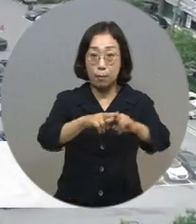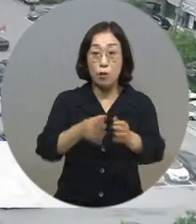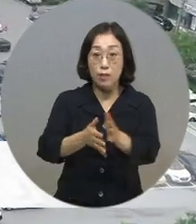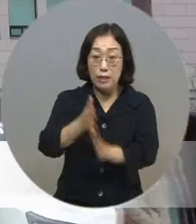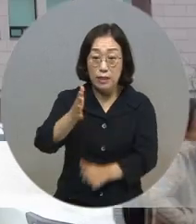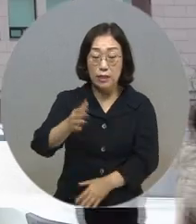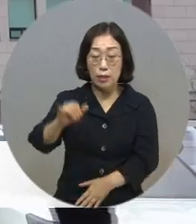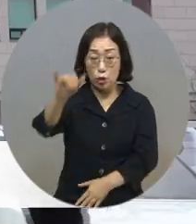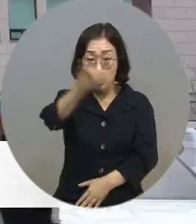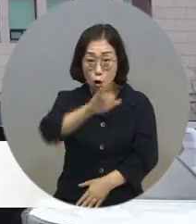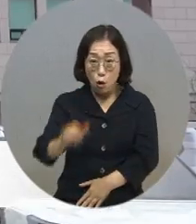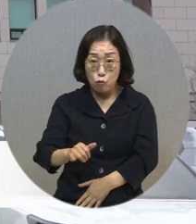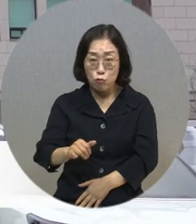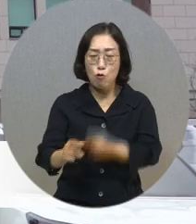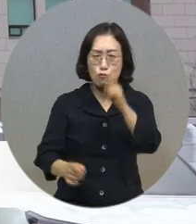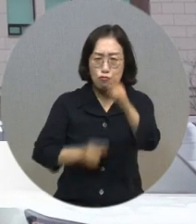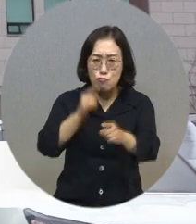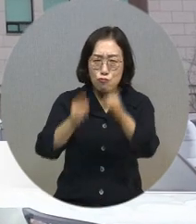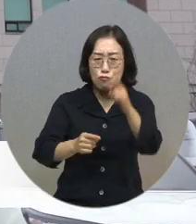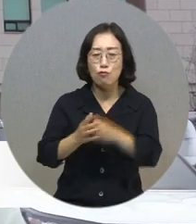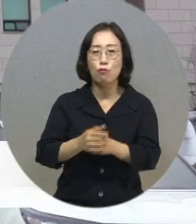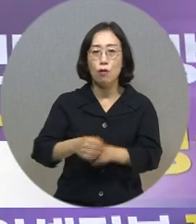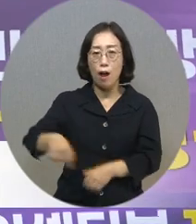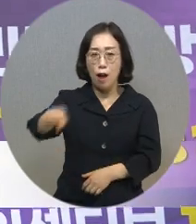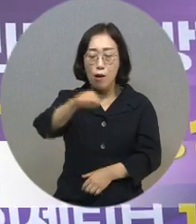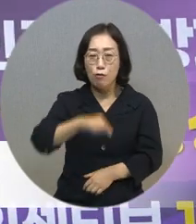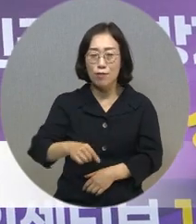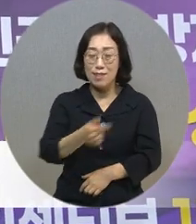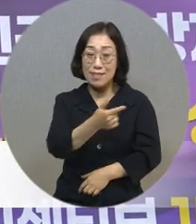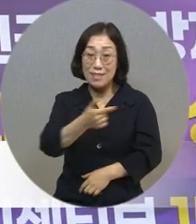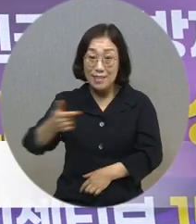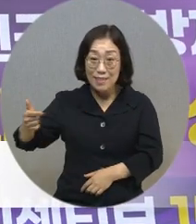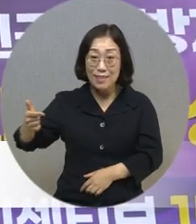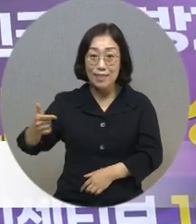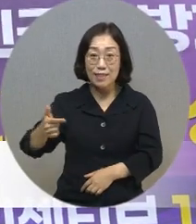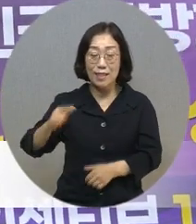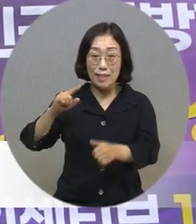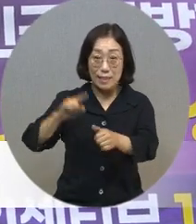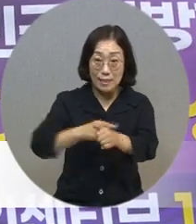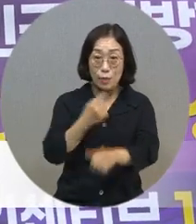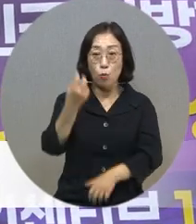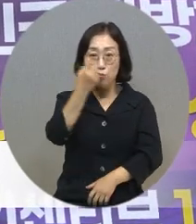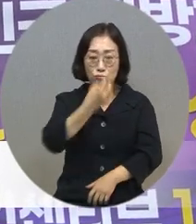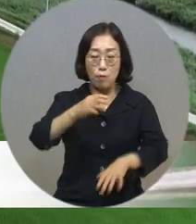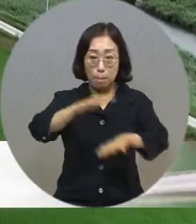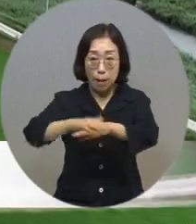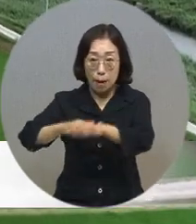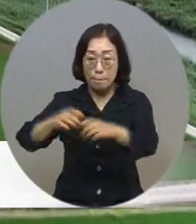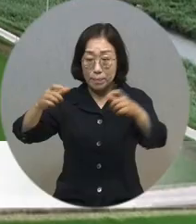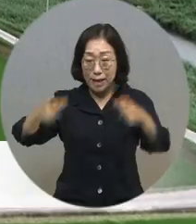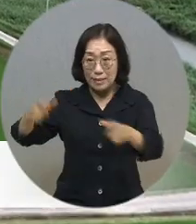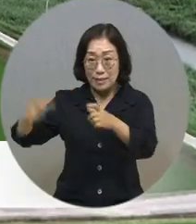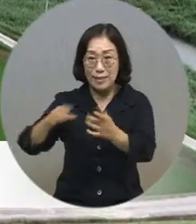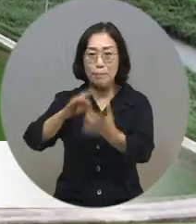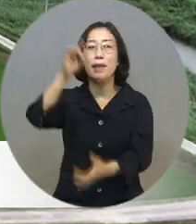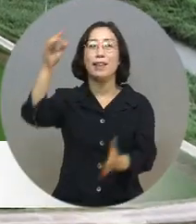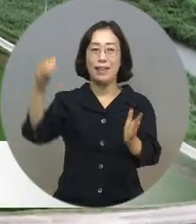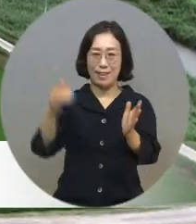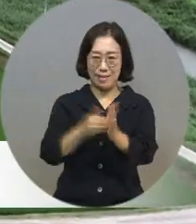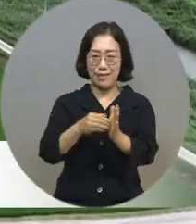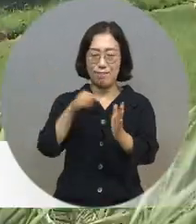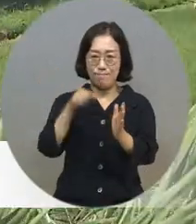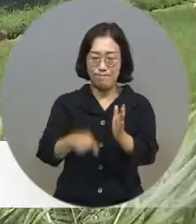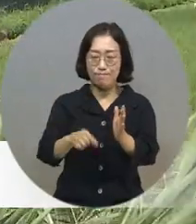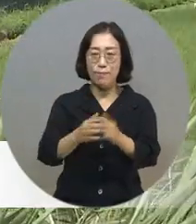16개 지하가 지원한 농시 품부 대규모 스마트팜 창업 단지 공무 사업에 최종 선정되었습니다 이번 공무 사업 선정을